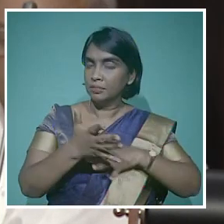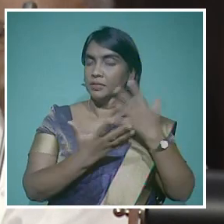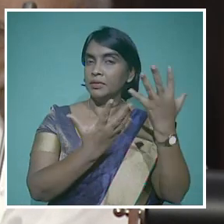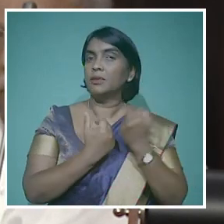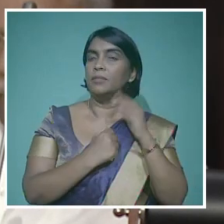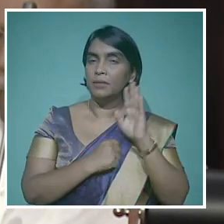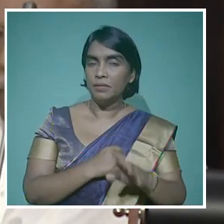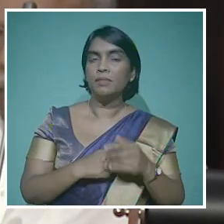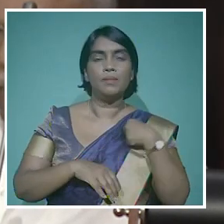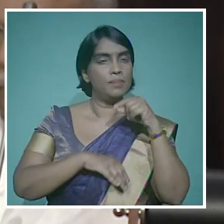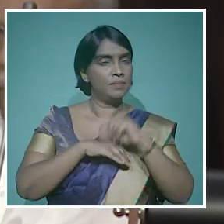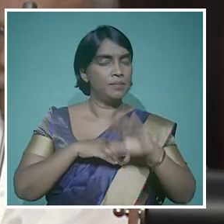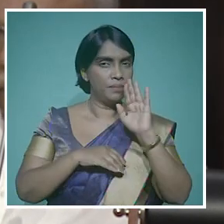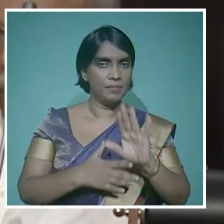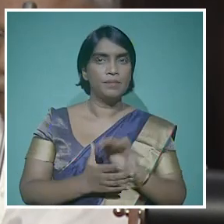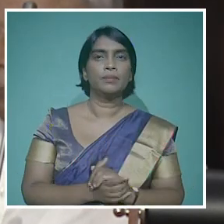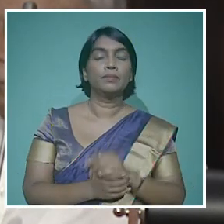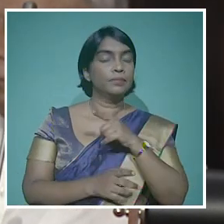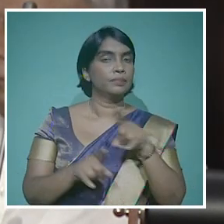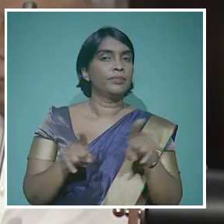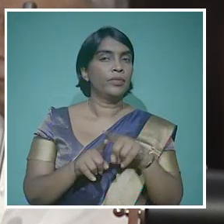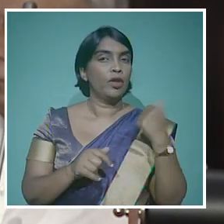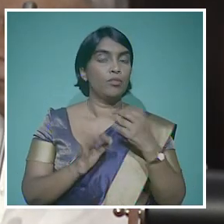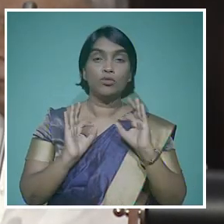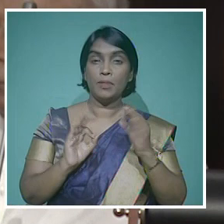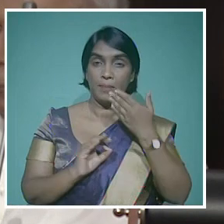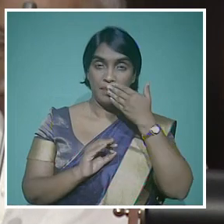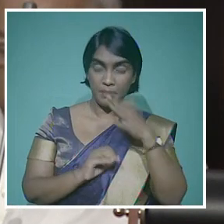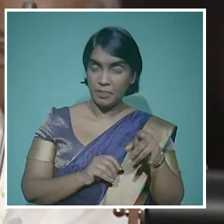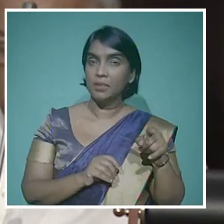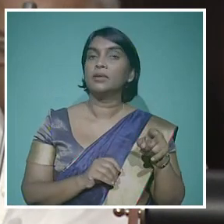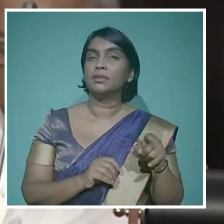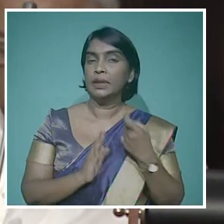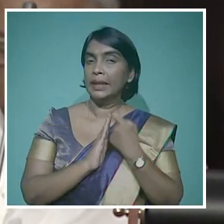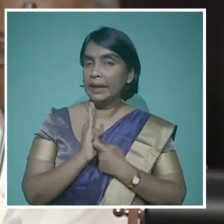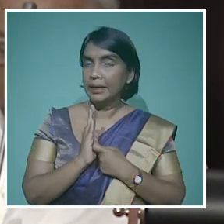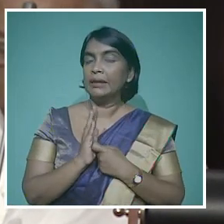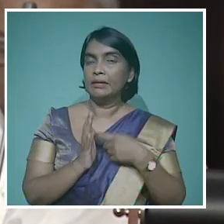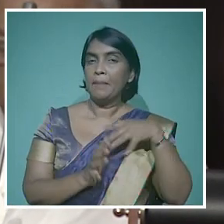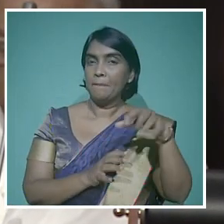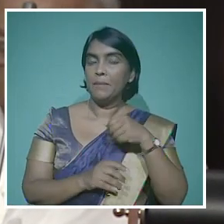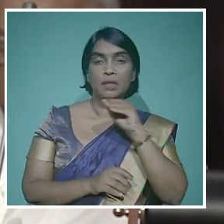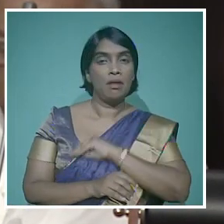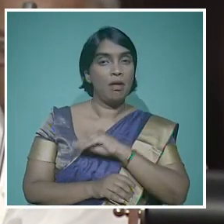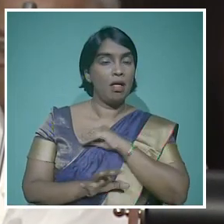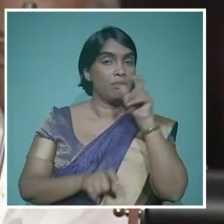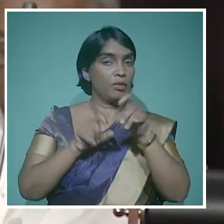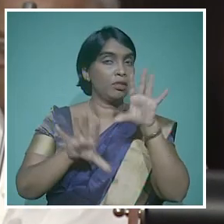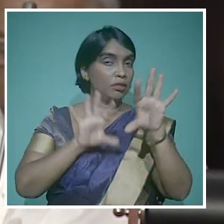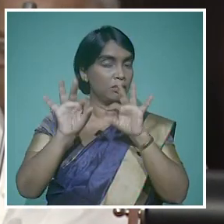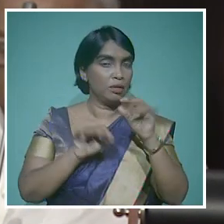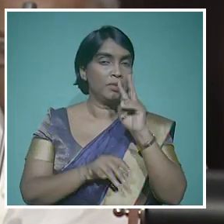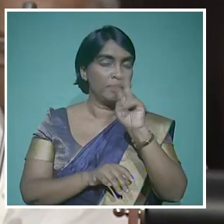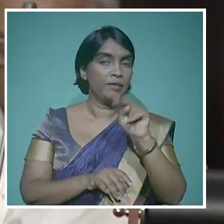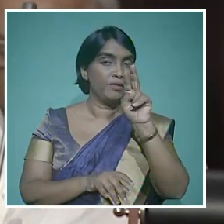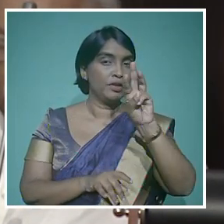ලබා ගැනීමට සැලසුම් කර තිබෙනවා. ඒ අනුව නව සුදුසුකම් ලැබීමේ නිර්ණායක යොදාගෙන ප්‍රතිලාභීන් තේරීම